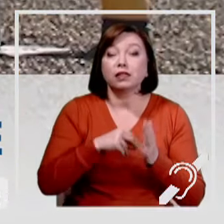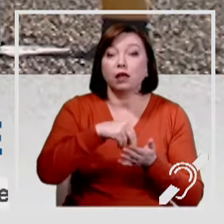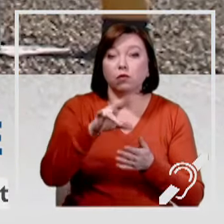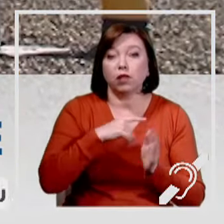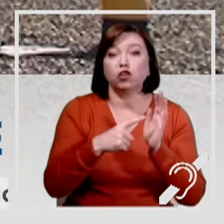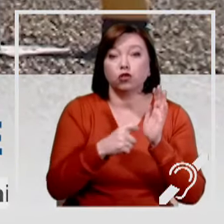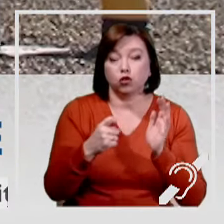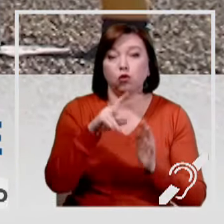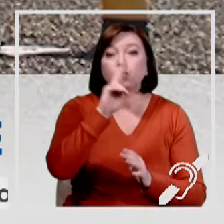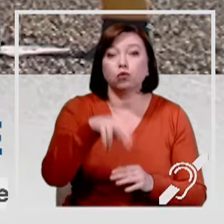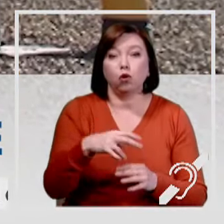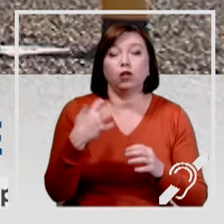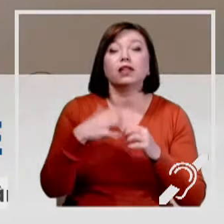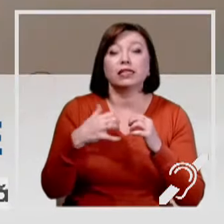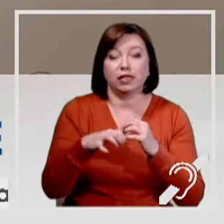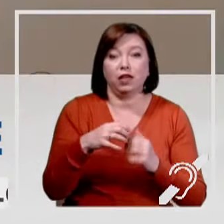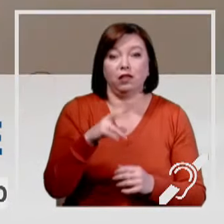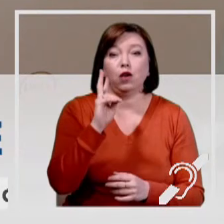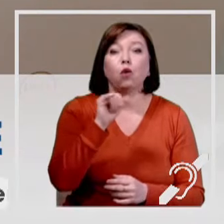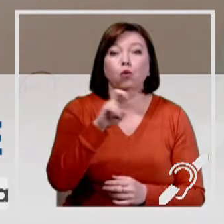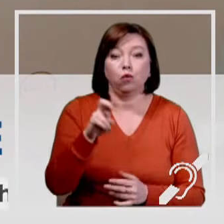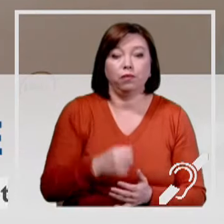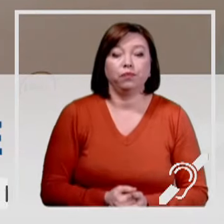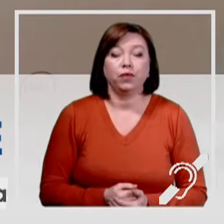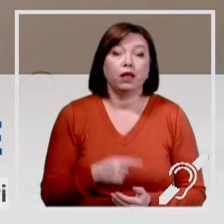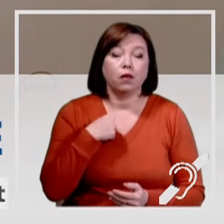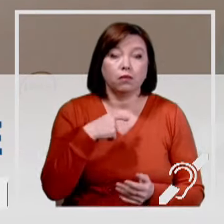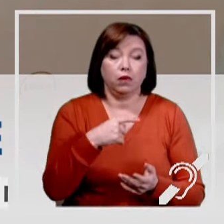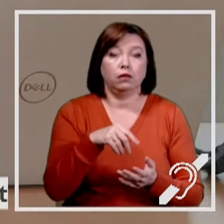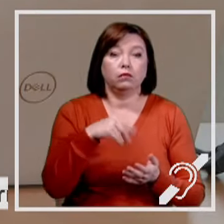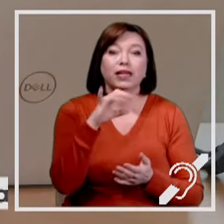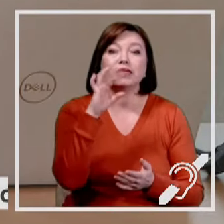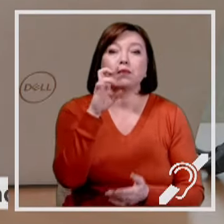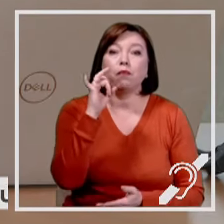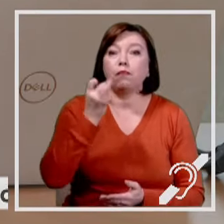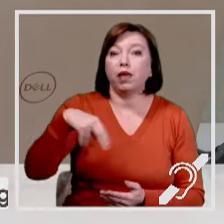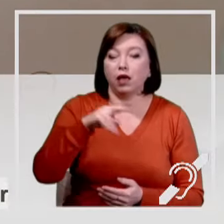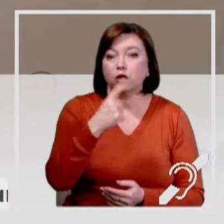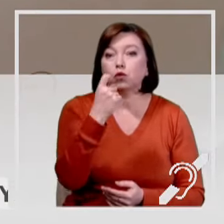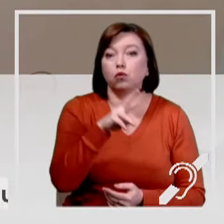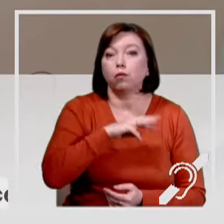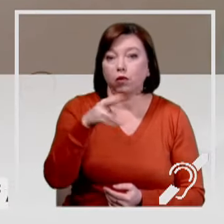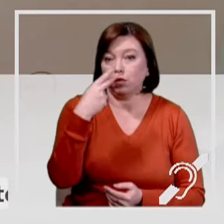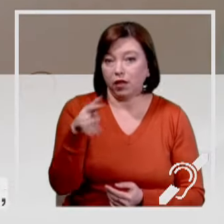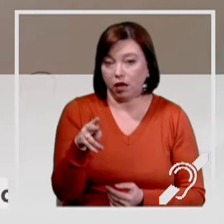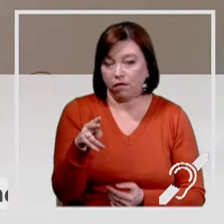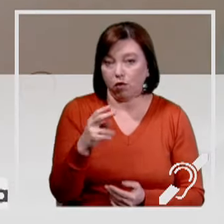fost de 600 de dolari mie de metri cubi. Am procurat aproximativ din creditul BIART de 100 de milioane de